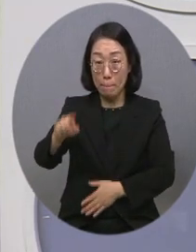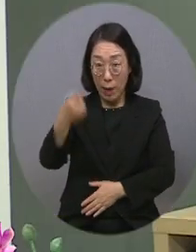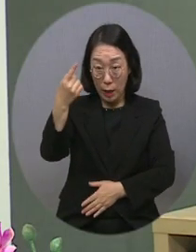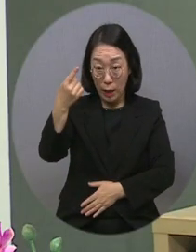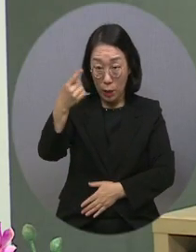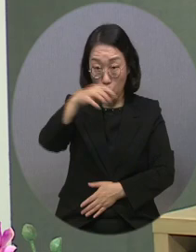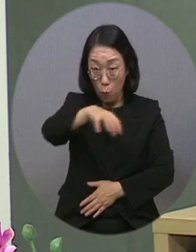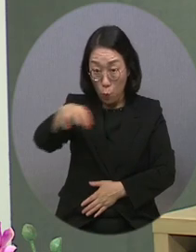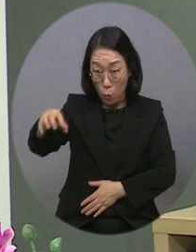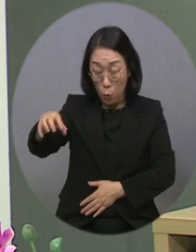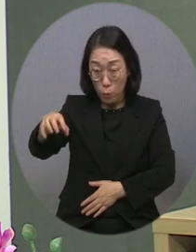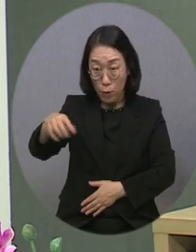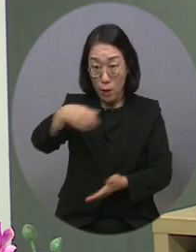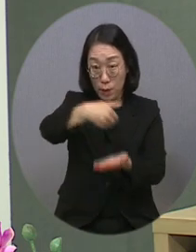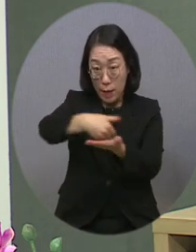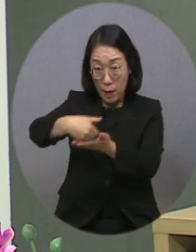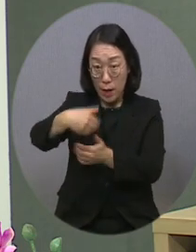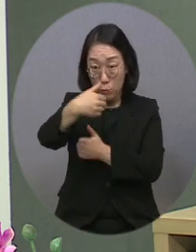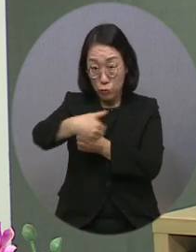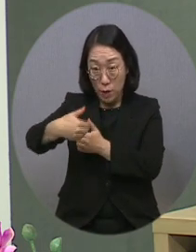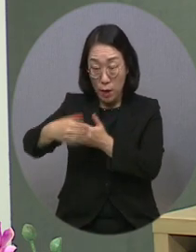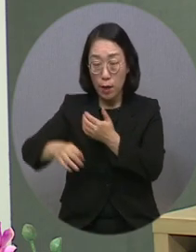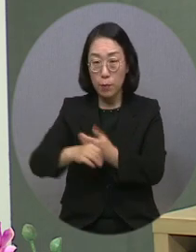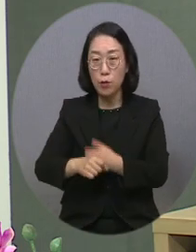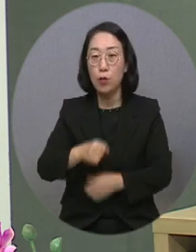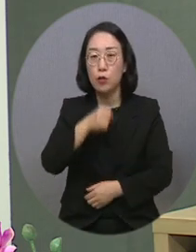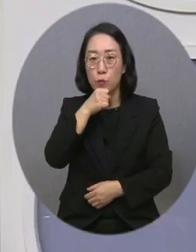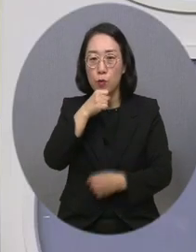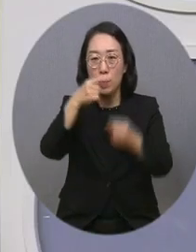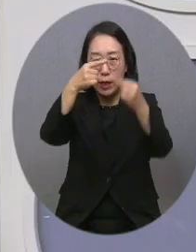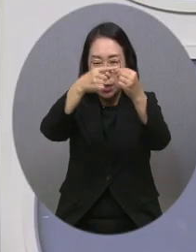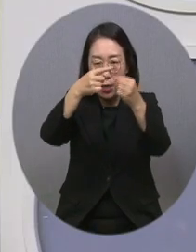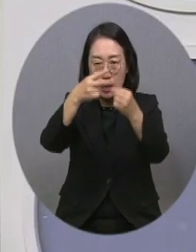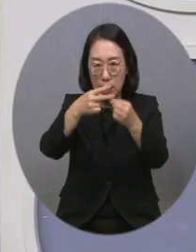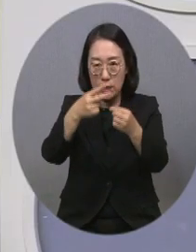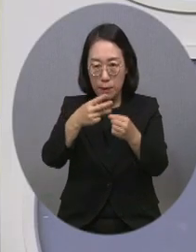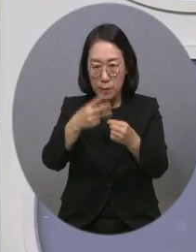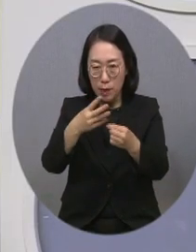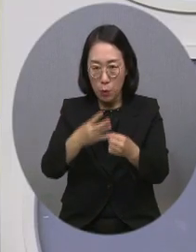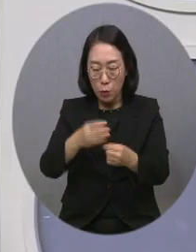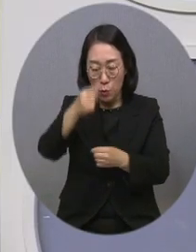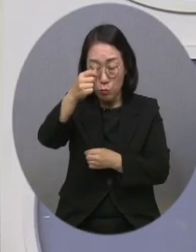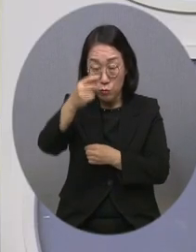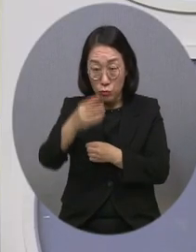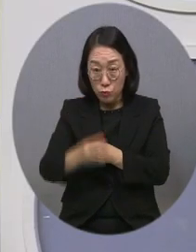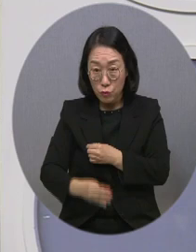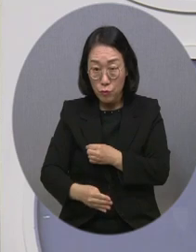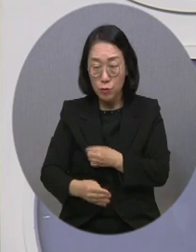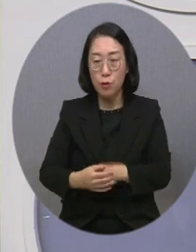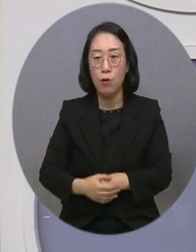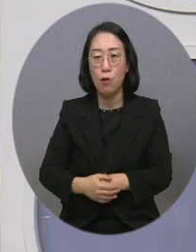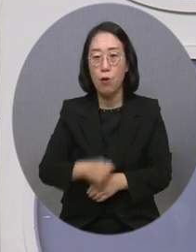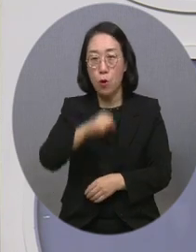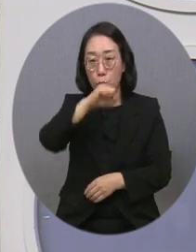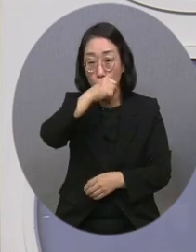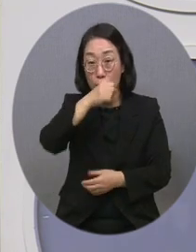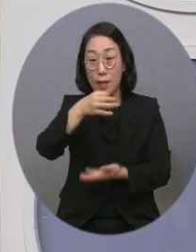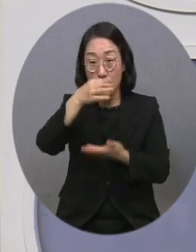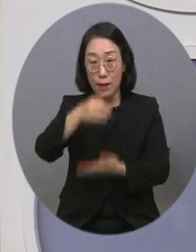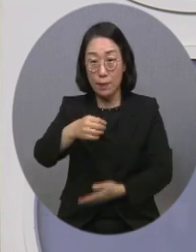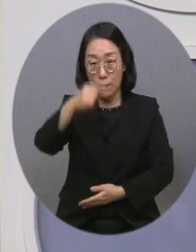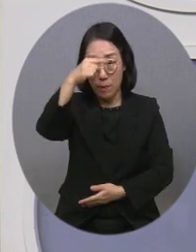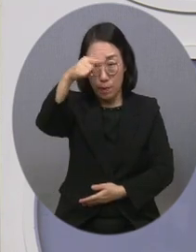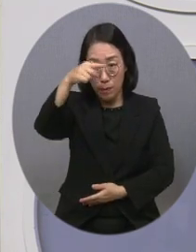네. 그러면 그 1등부터 100등까지 점수에서 그 예산되는 범위까지 그 점수에서 이제 순서대로